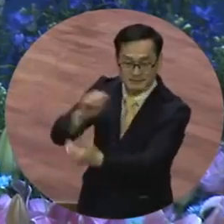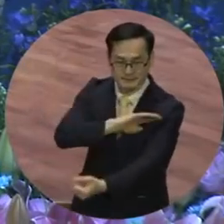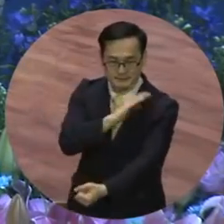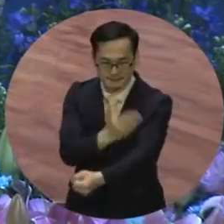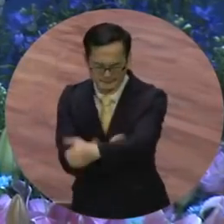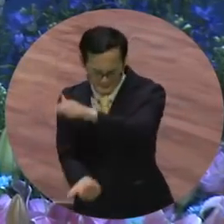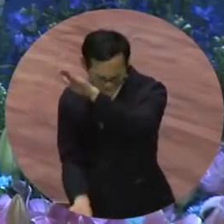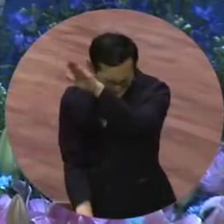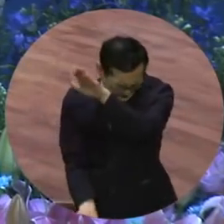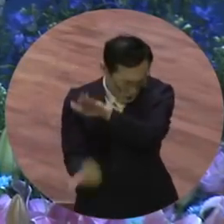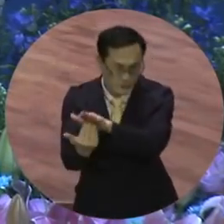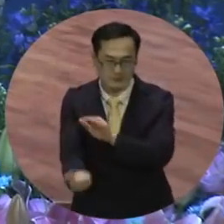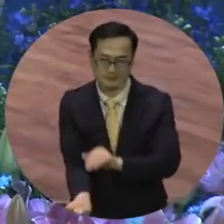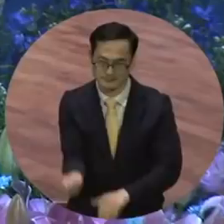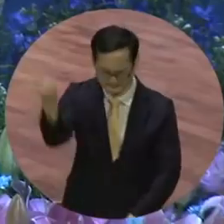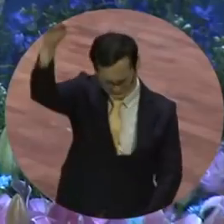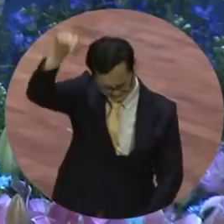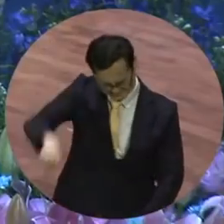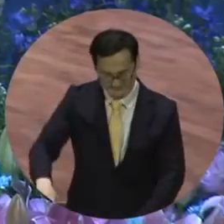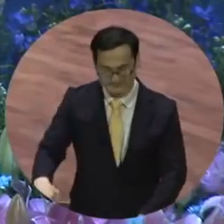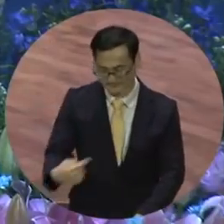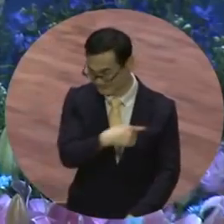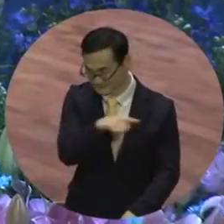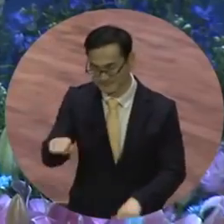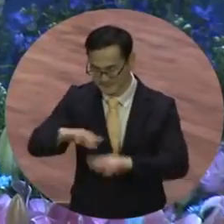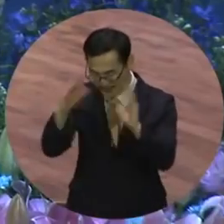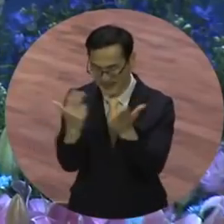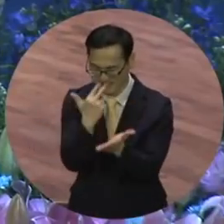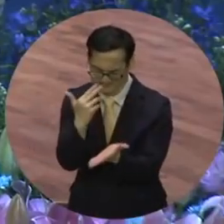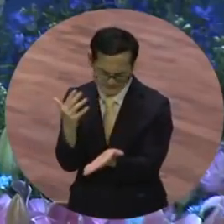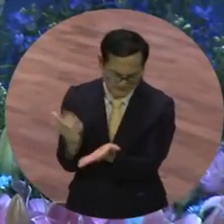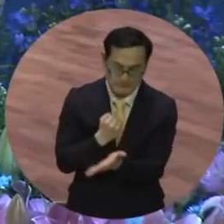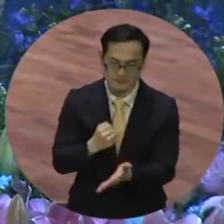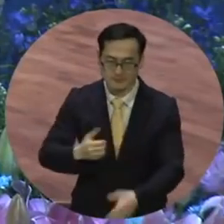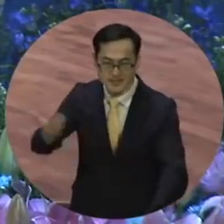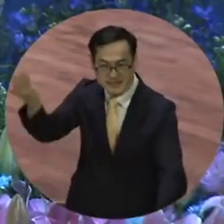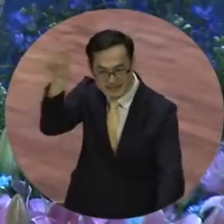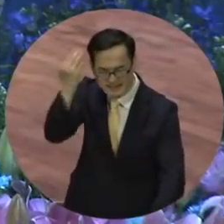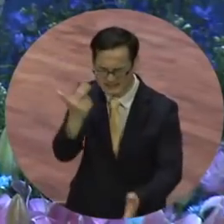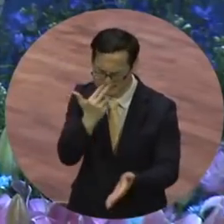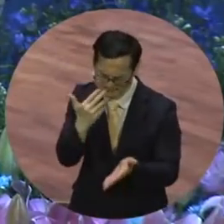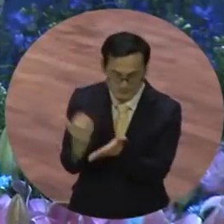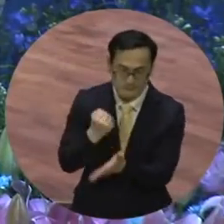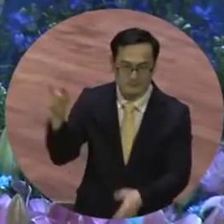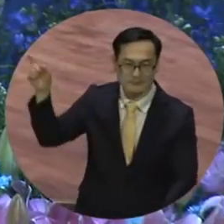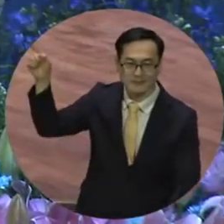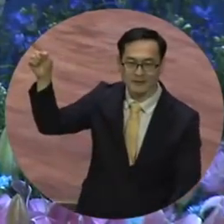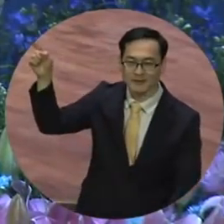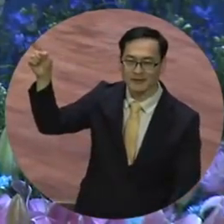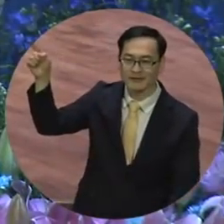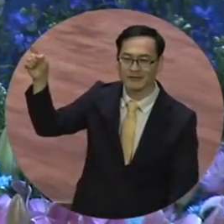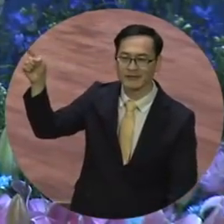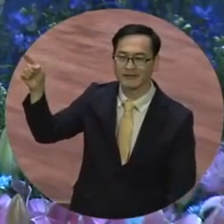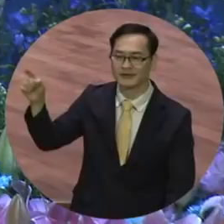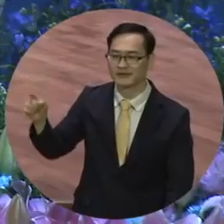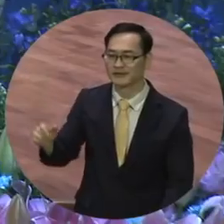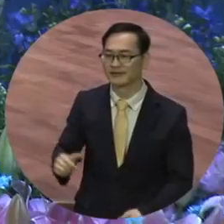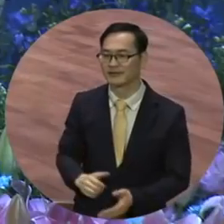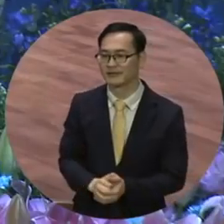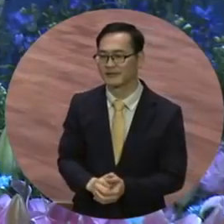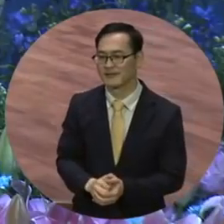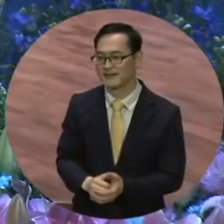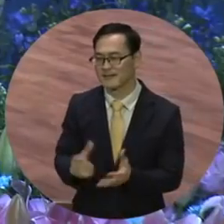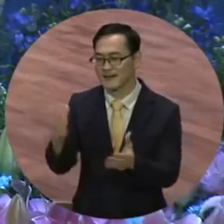전지전능하신 분이며 모르는 것이 없고 못할 것이 없는 분이시며 언약을 확실히 성취시키는